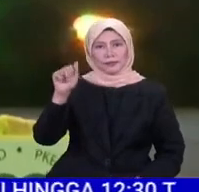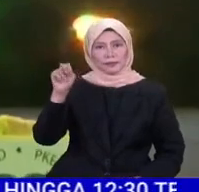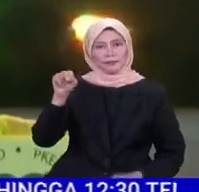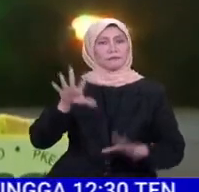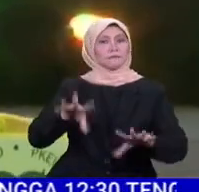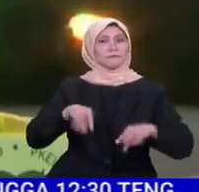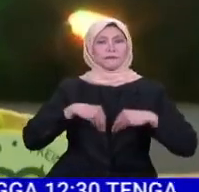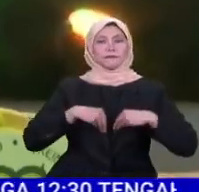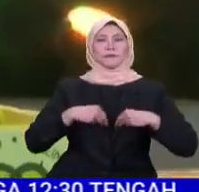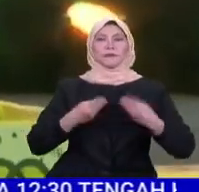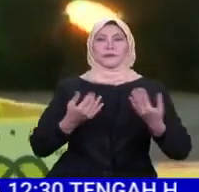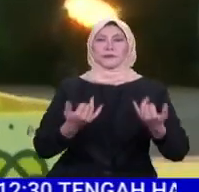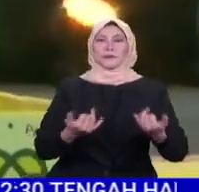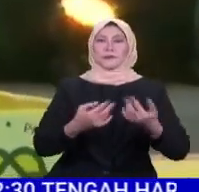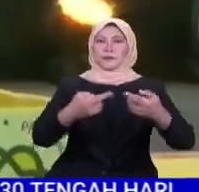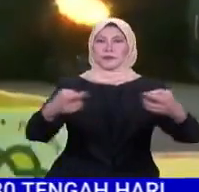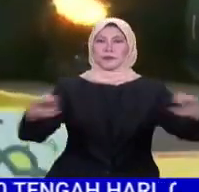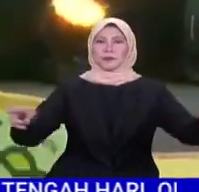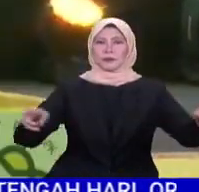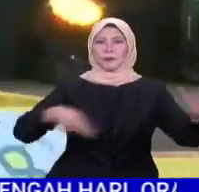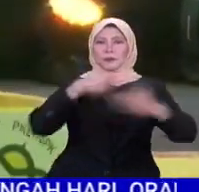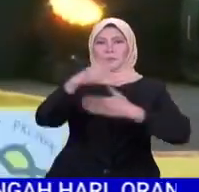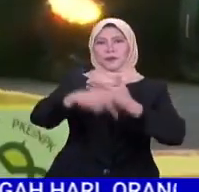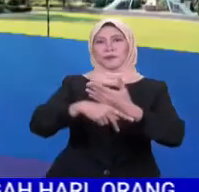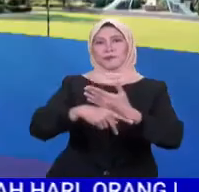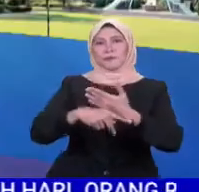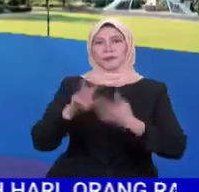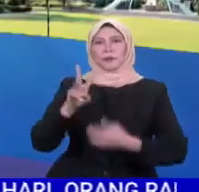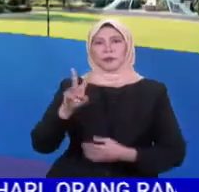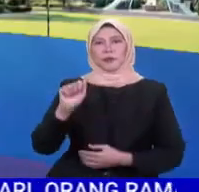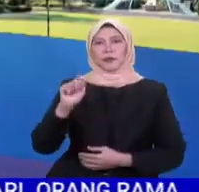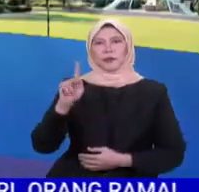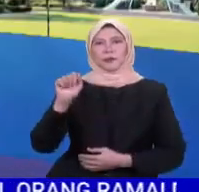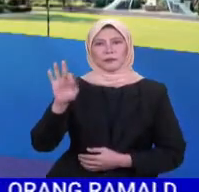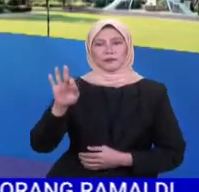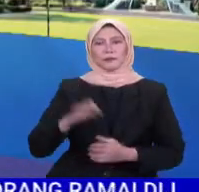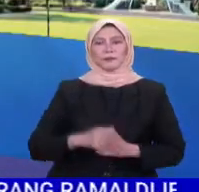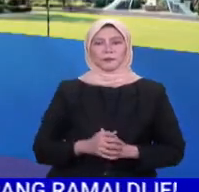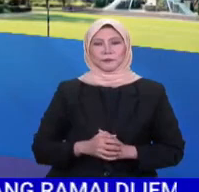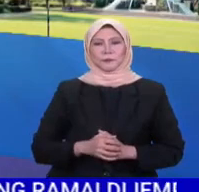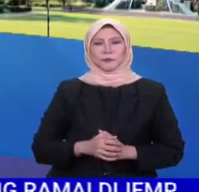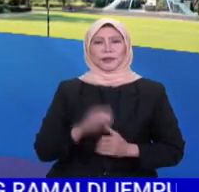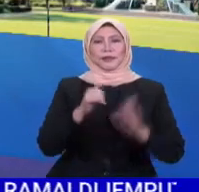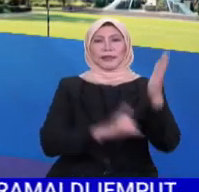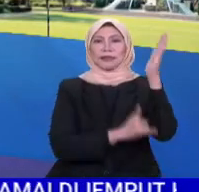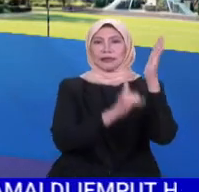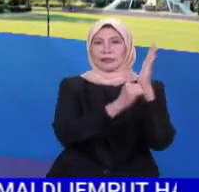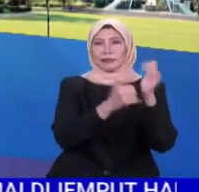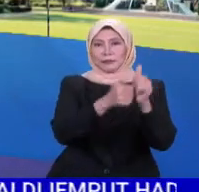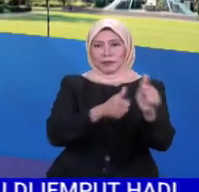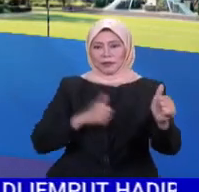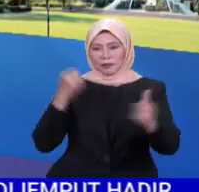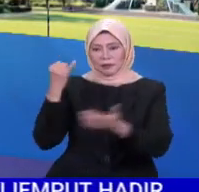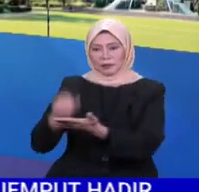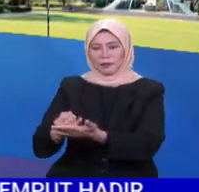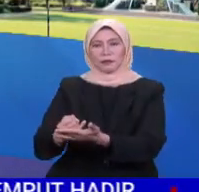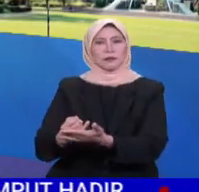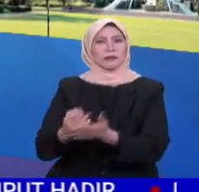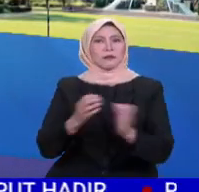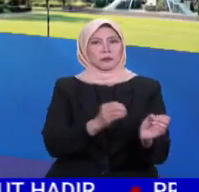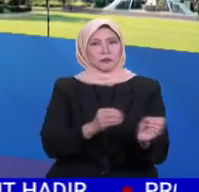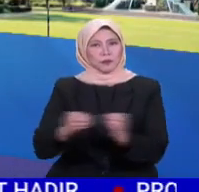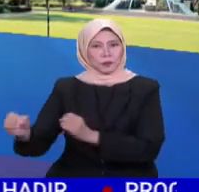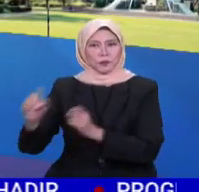berkenan melancarkan program berkenaan Yayasan pencegahan jenazah Malaysia MCPE akan